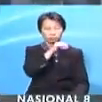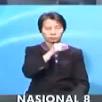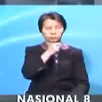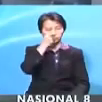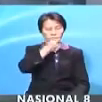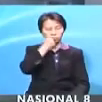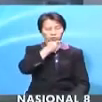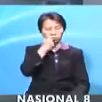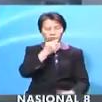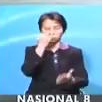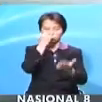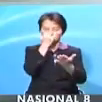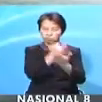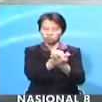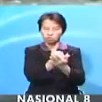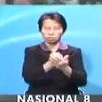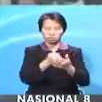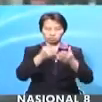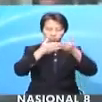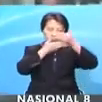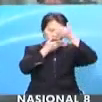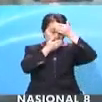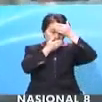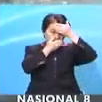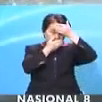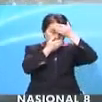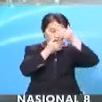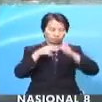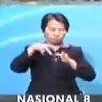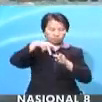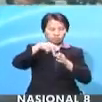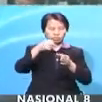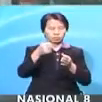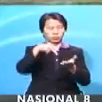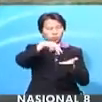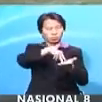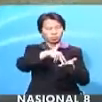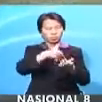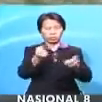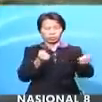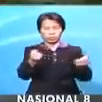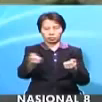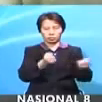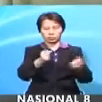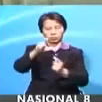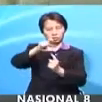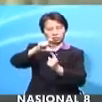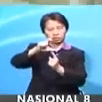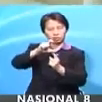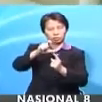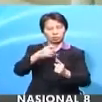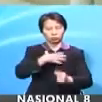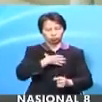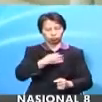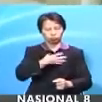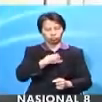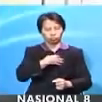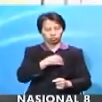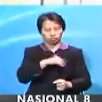Syekh Abdullah memakai topeng muka dan menaiki sebuah kereta meses putih sesosan